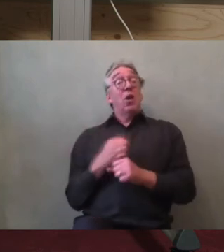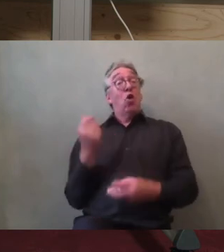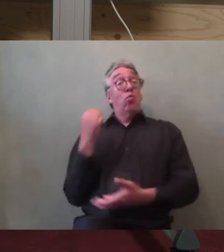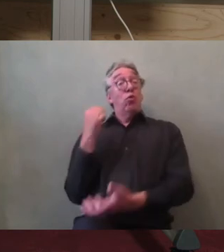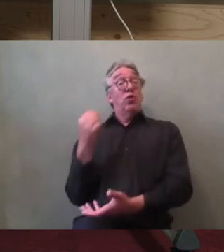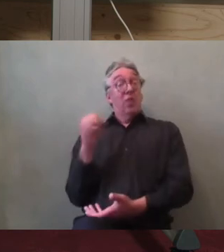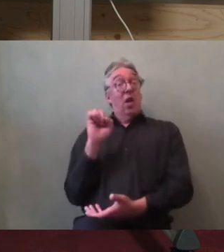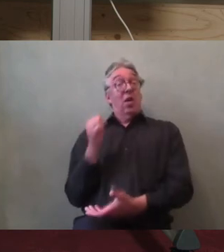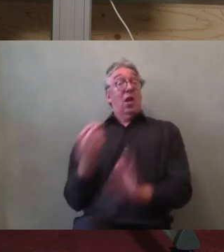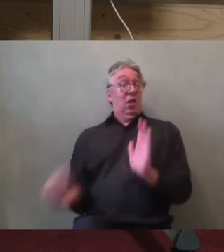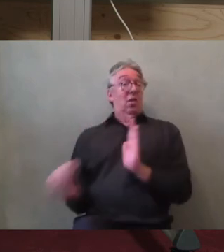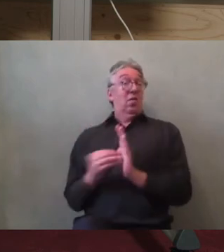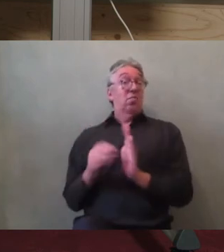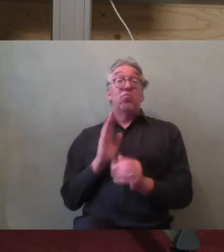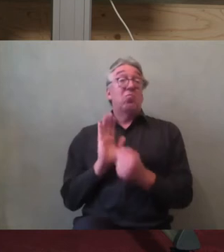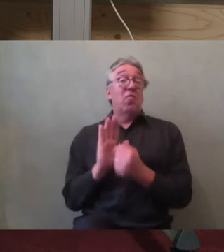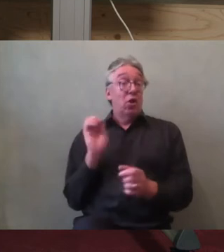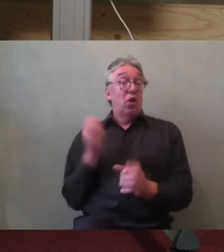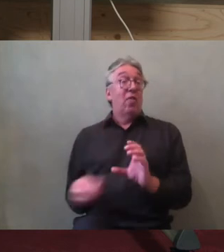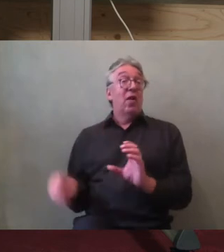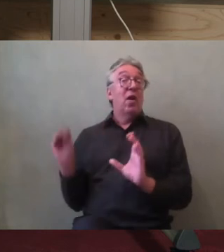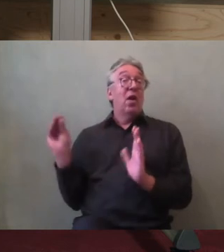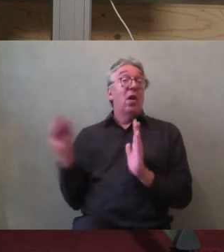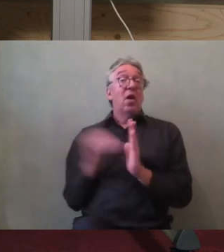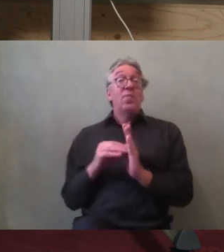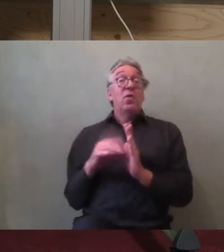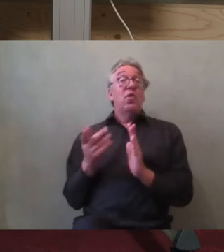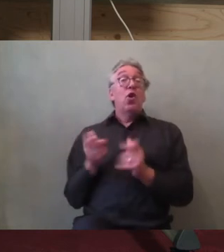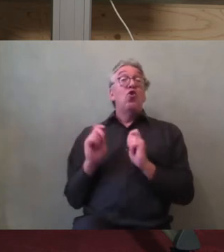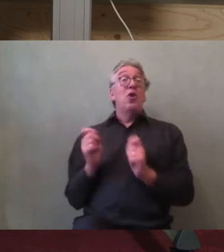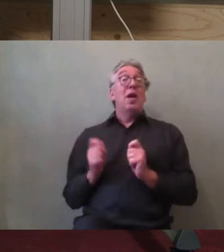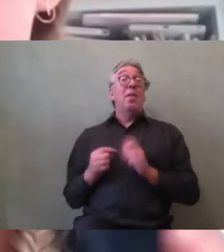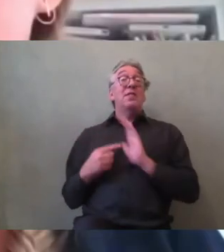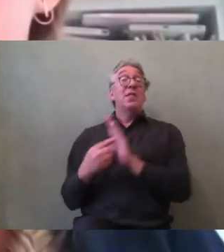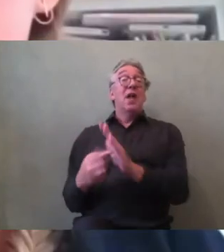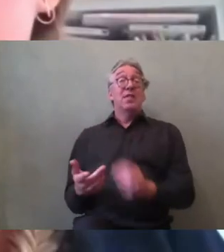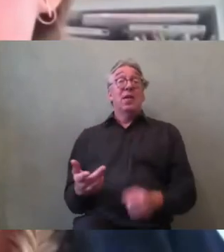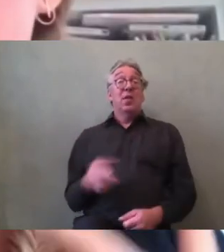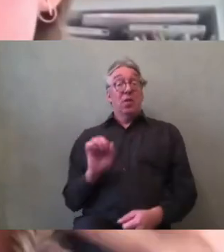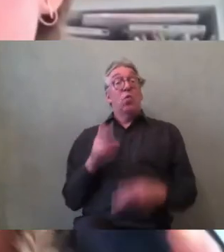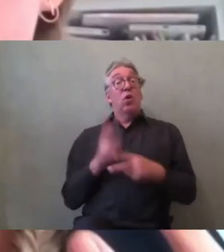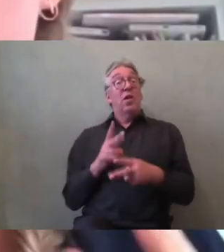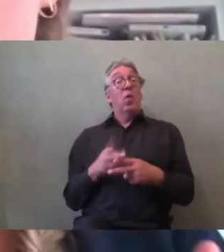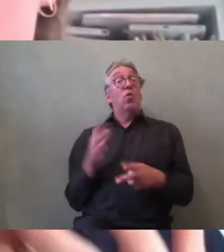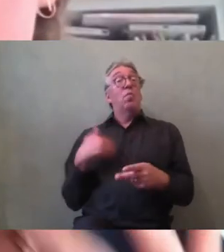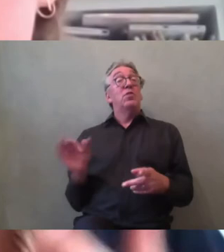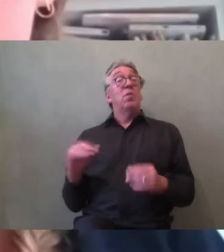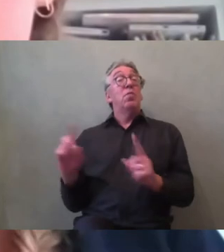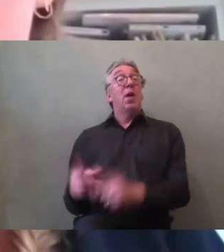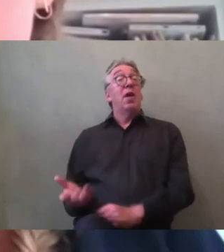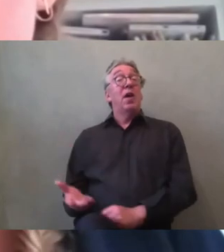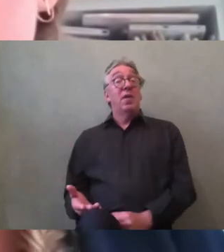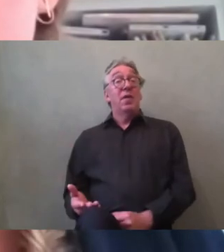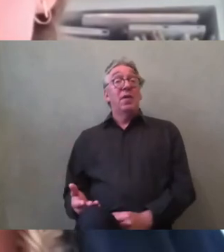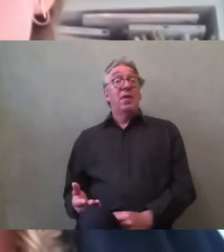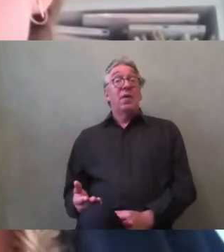bijvoorbeeld aan representatie doen. Dus je kunt bijvoorbeeld rekening houden dat bijvoorbeeld mensen met een beperking wat vaker ook in beeld komen. In beeld worden